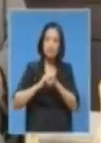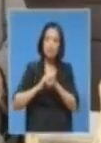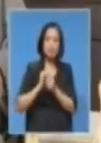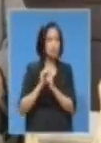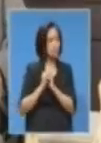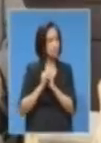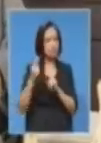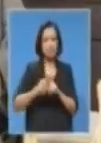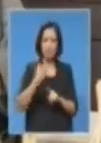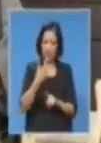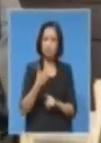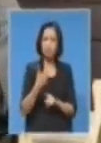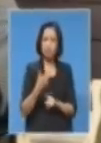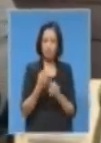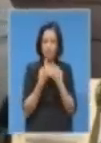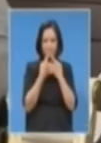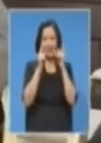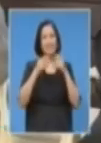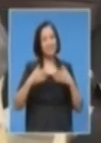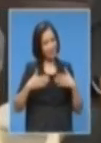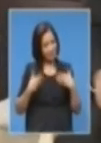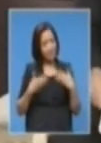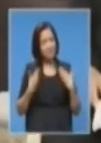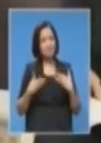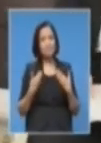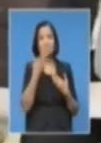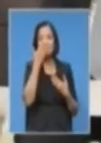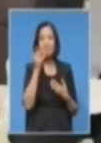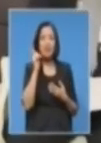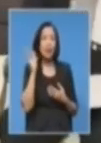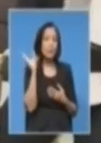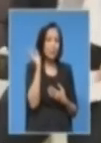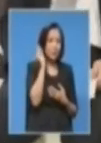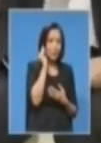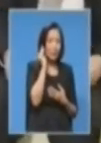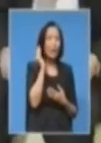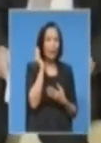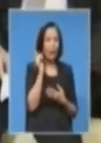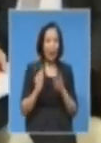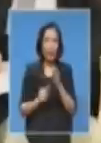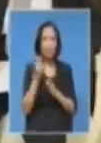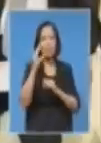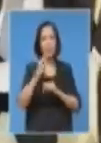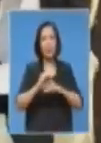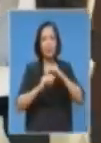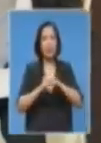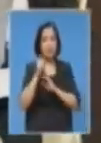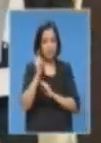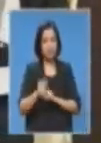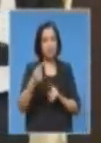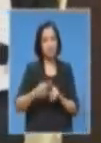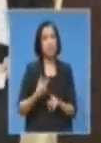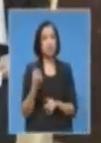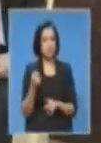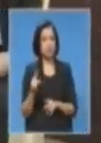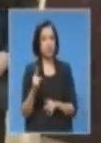องนะฮะแปลกใจแล้วก็ดีใจด้วยนะครับที่ได้ข่าวว่าจะมีการลงมือก่อสร้างได้ประมาณพฤศจิกายน